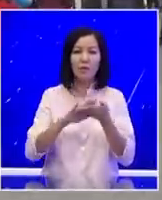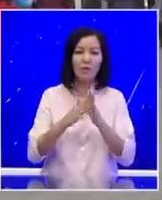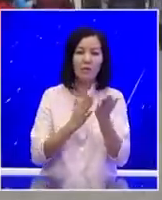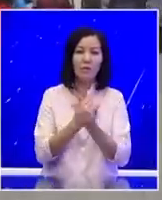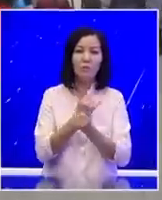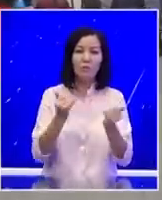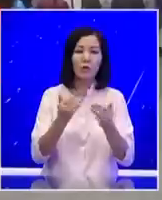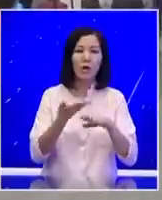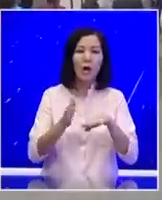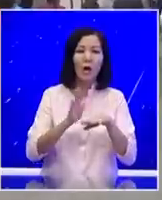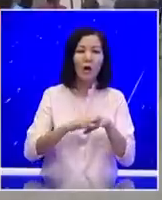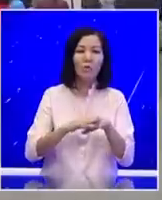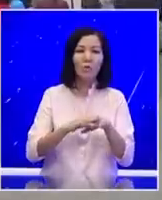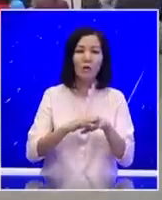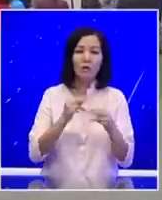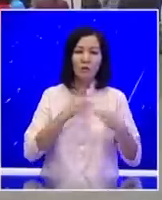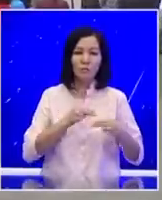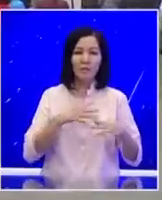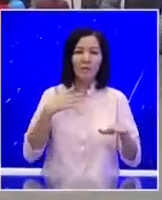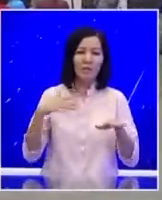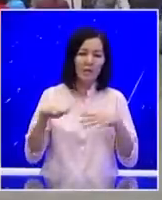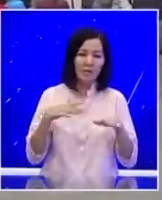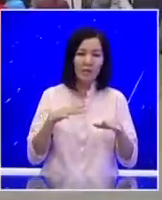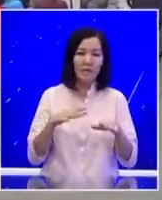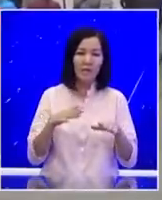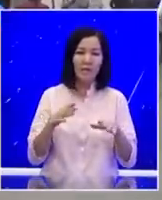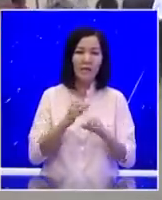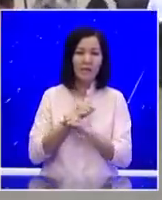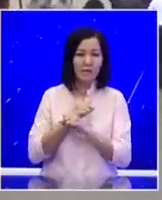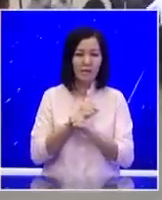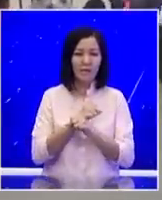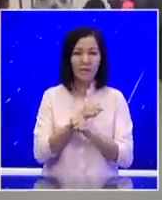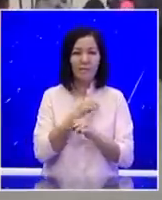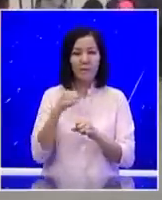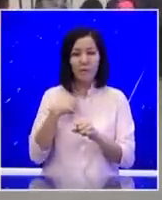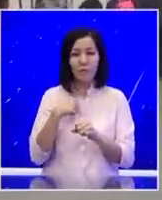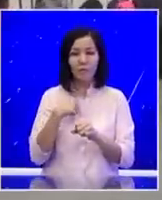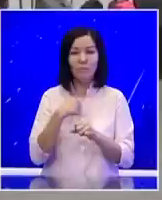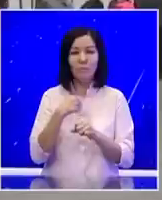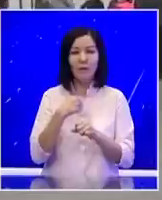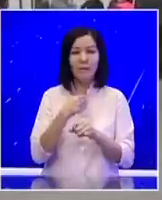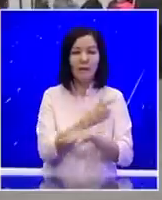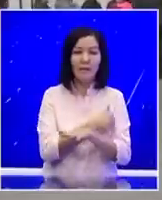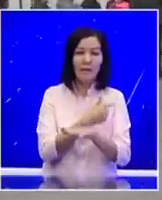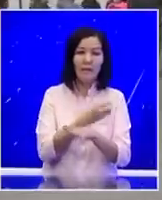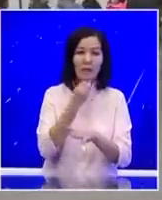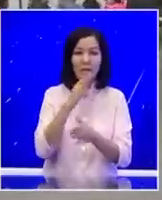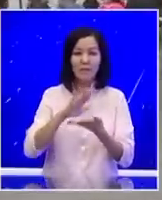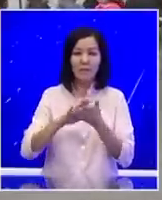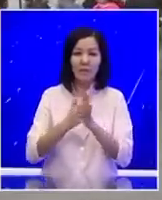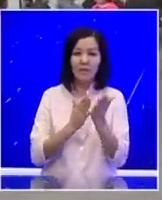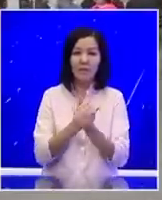Олар ауыр жұмыстан қалжырап шыққаннан кейін алаңсыз тынығады. Мен өз атымнан, дәрігерлердің атынан осындай жақсы жағдай